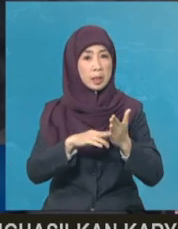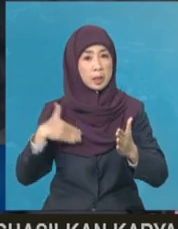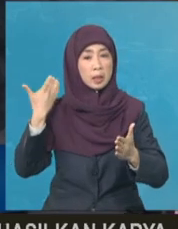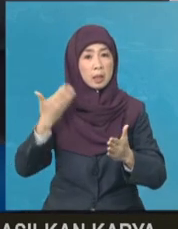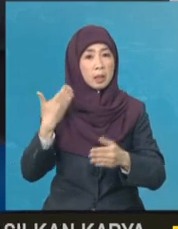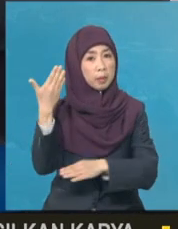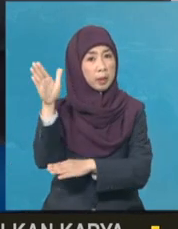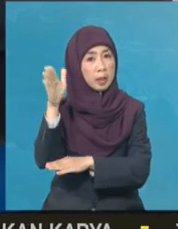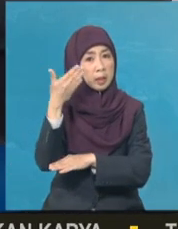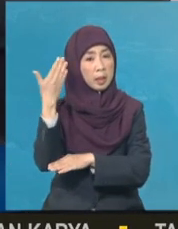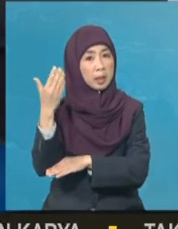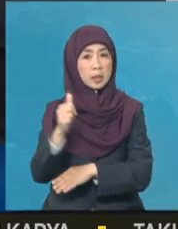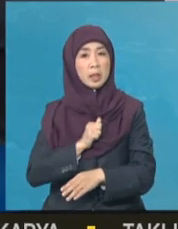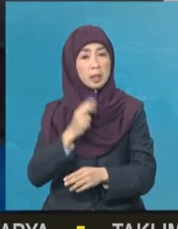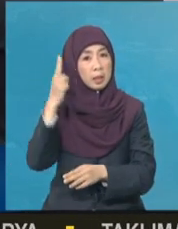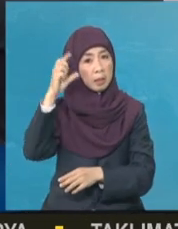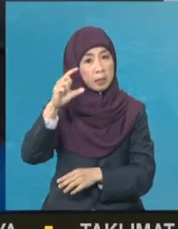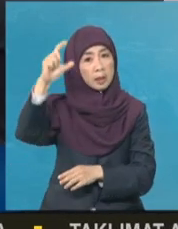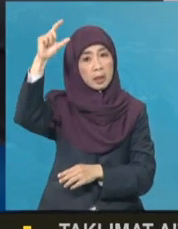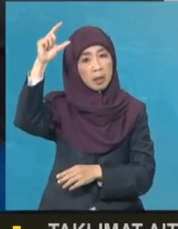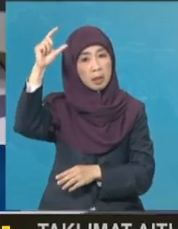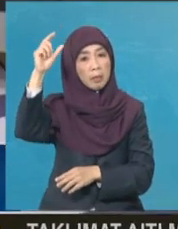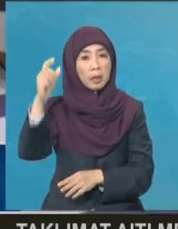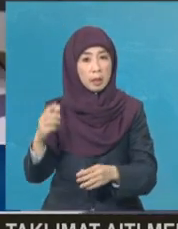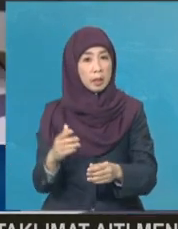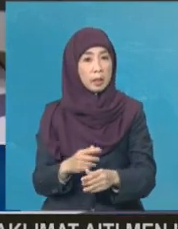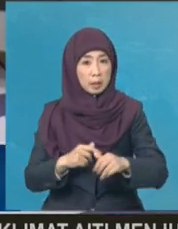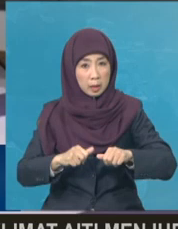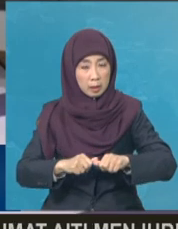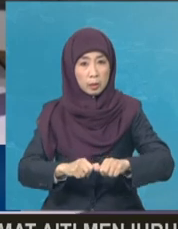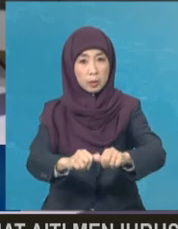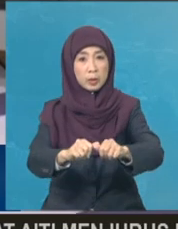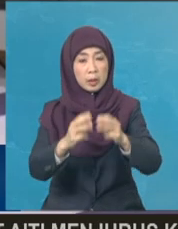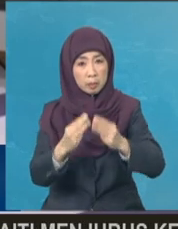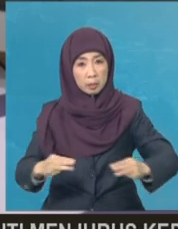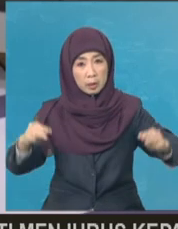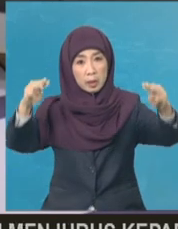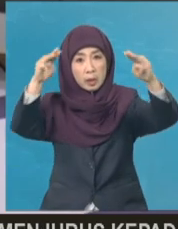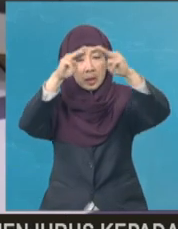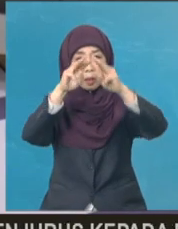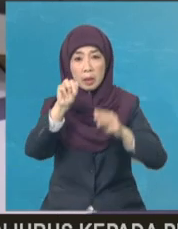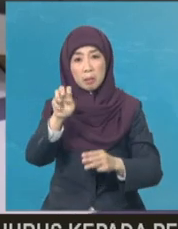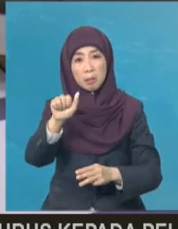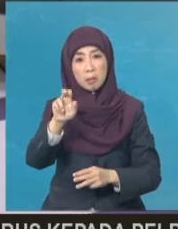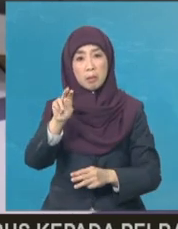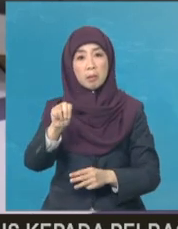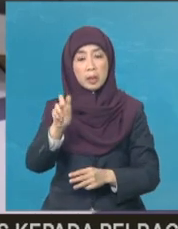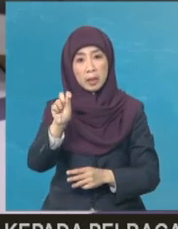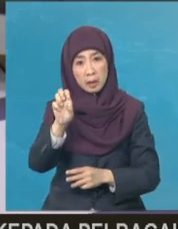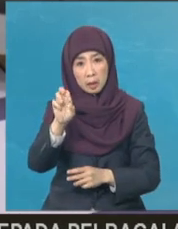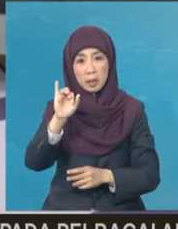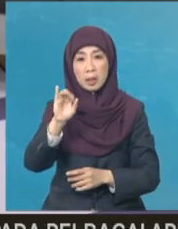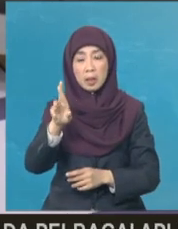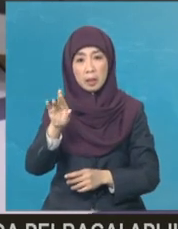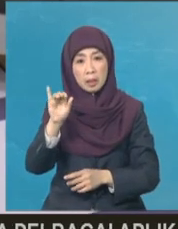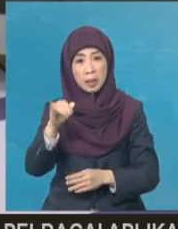bendera dalam lipatan secara Islam acara seumpamanya akan diteruskan di masjid hasnal bocah Kampung menteri hari ini selepas menunaikan